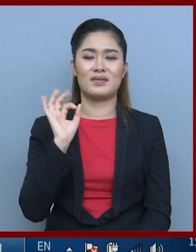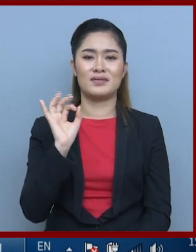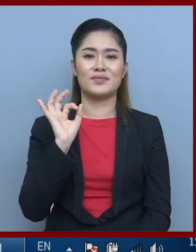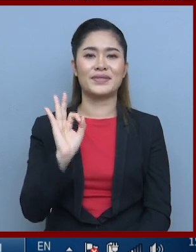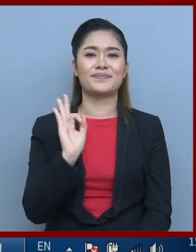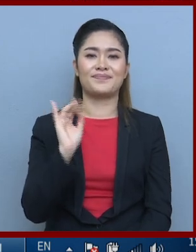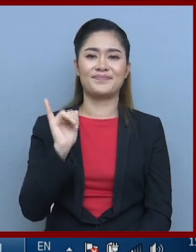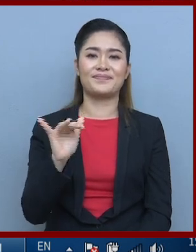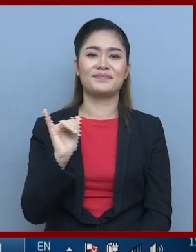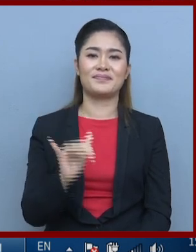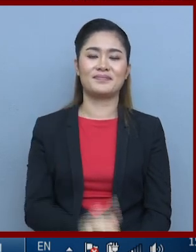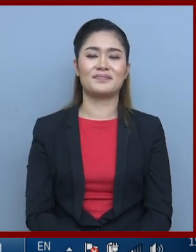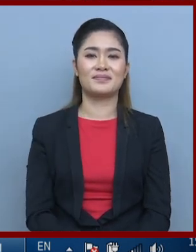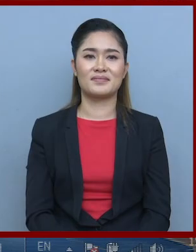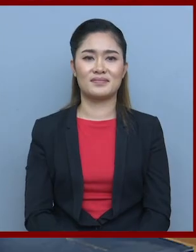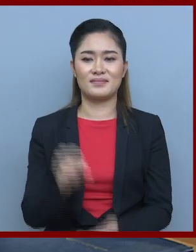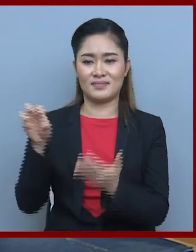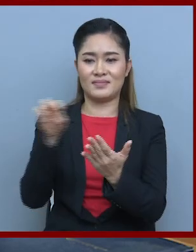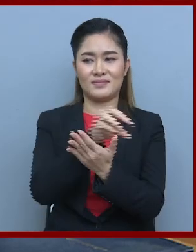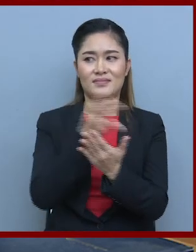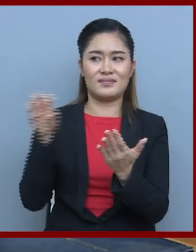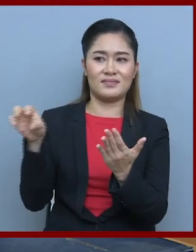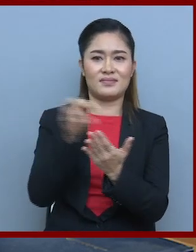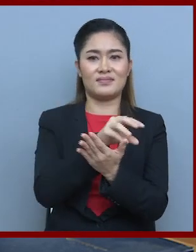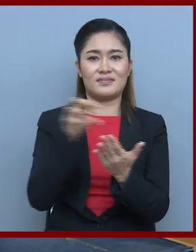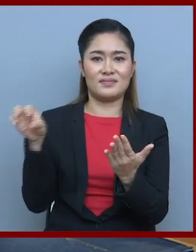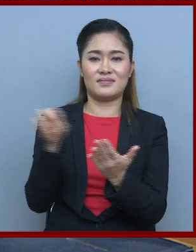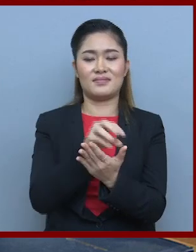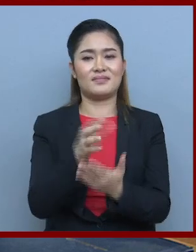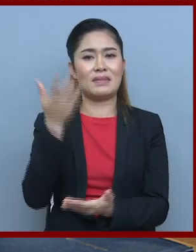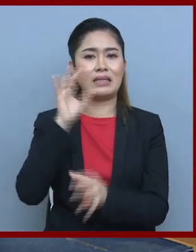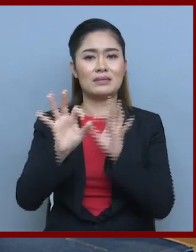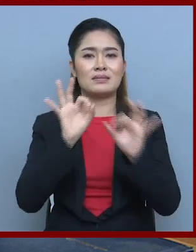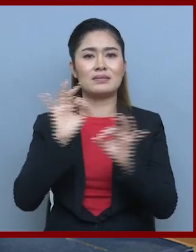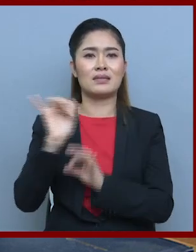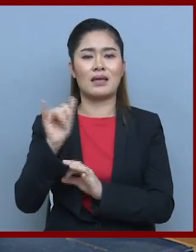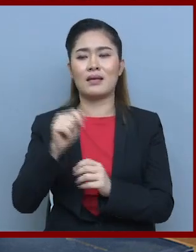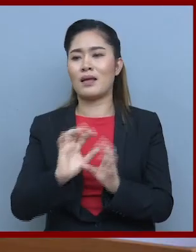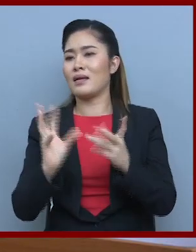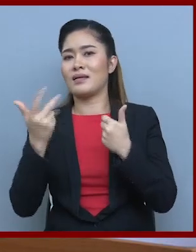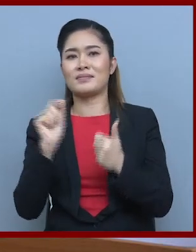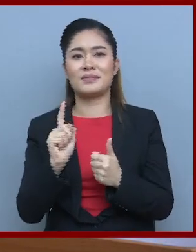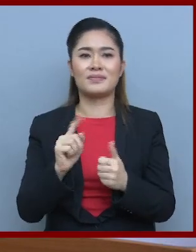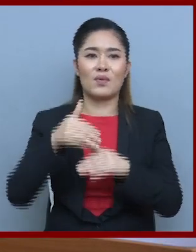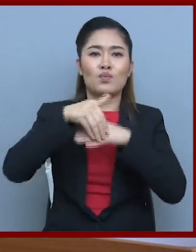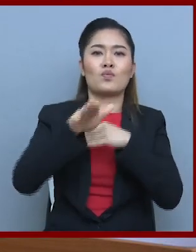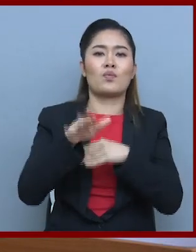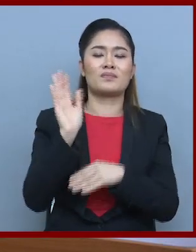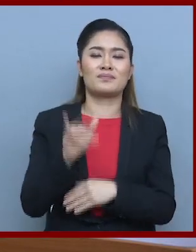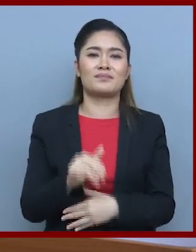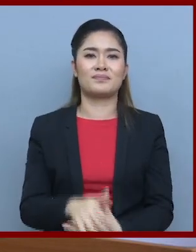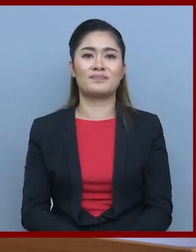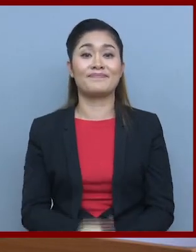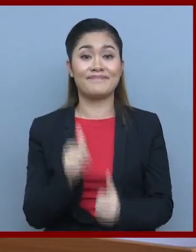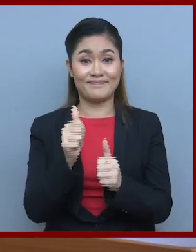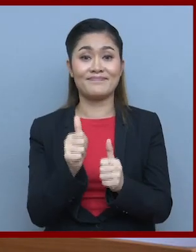อบ yes ลากมาสิอยู่ในไหมทีนี้เมื่อกี้ครูไม่ได้เลือกเลยหล่นไปไหนออกไปข้างนอกเลยใช่ไห